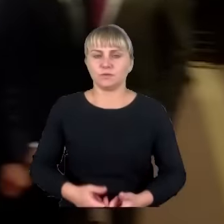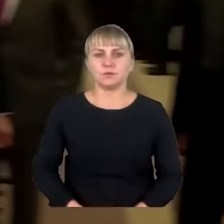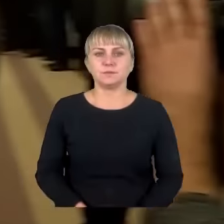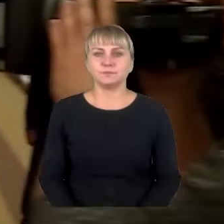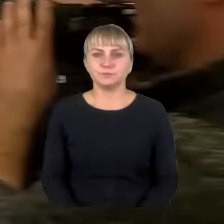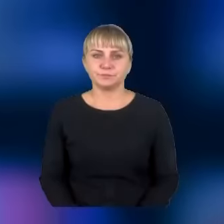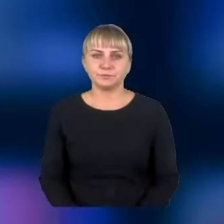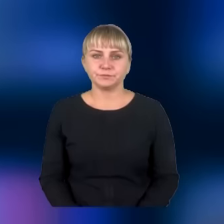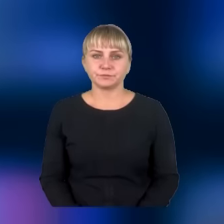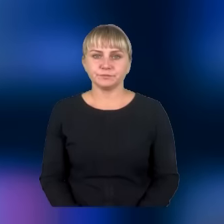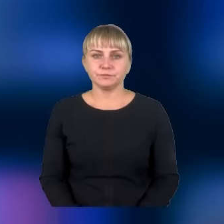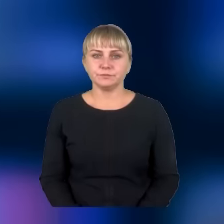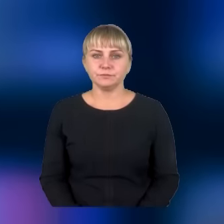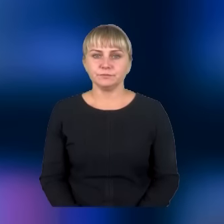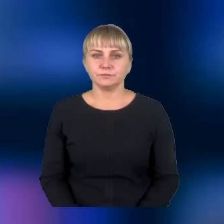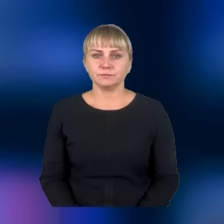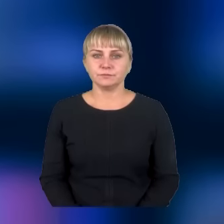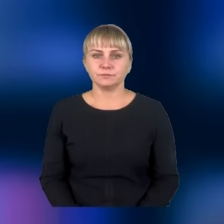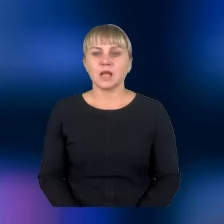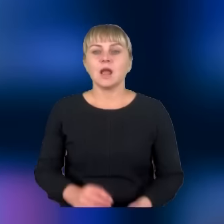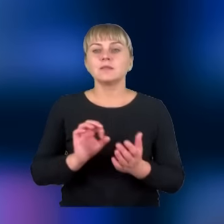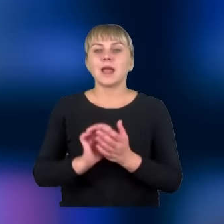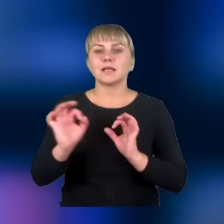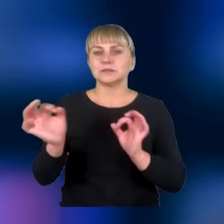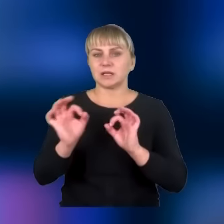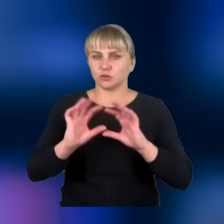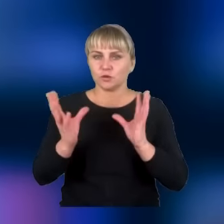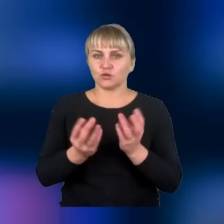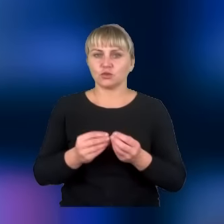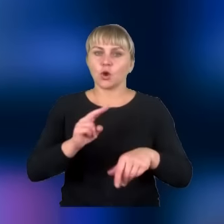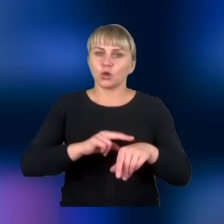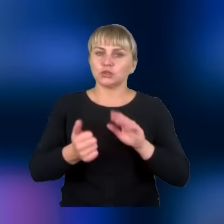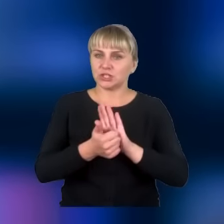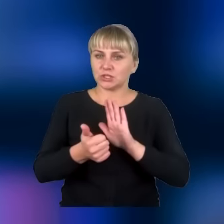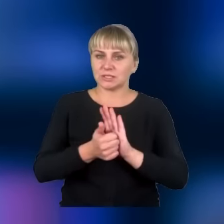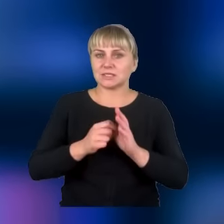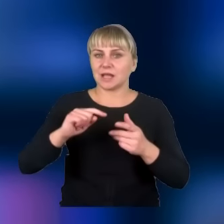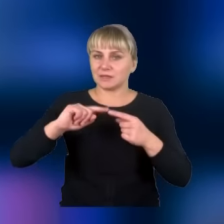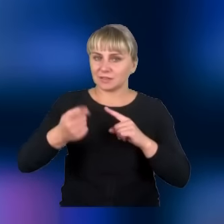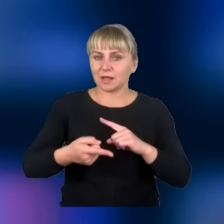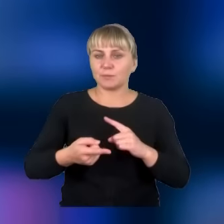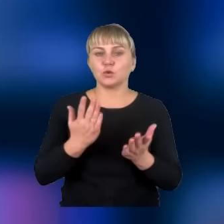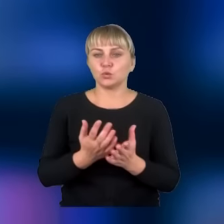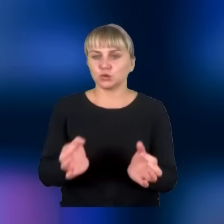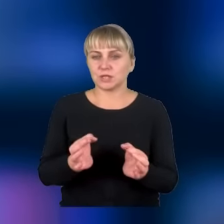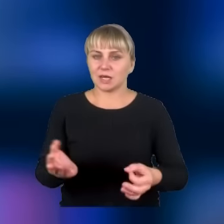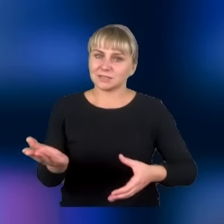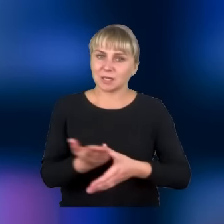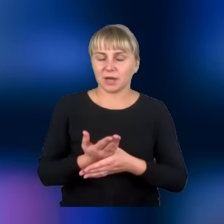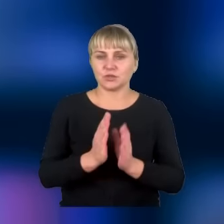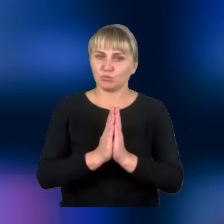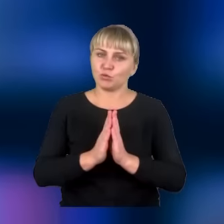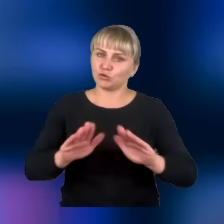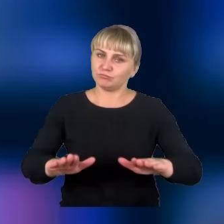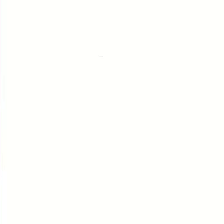Republika. W tym serwisie to wszystko. O godzinie 16 kolejny. Już Państwa serdecznie zapraszam. Proszę z nami zostać.